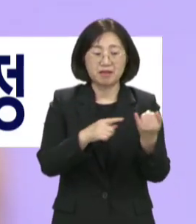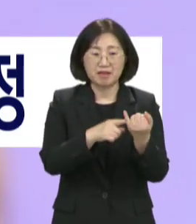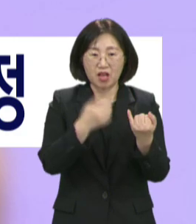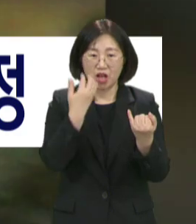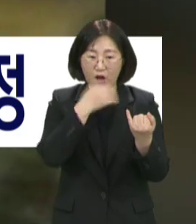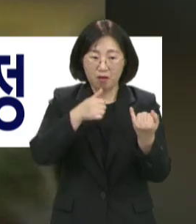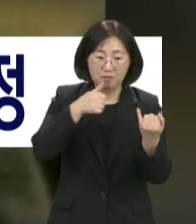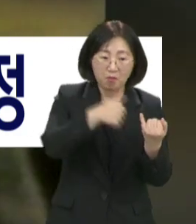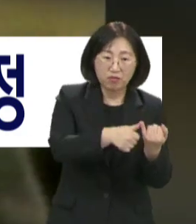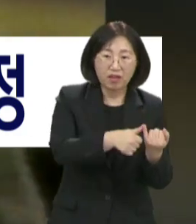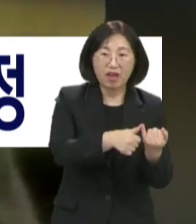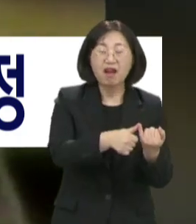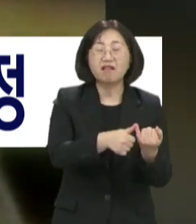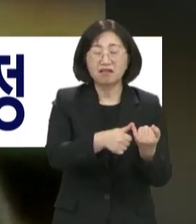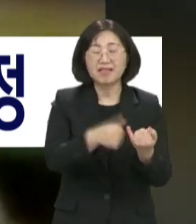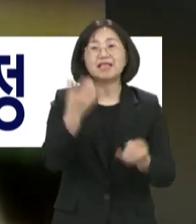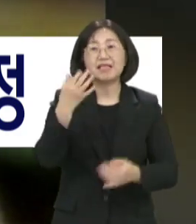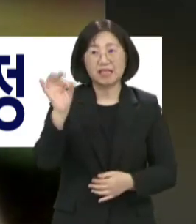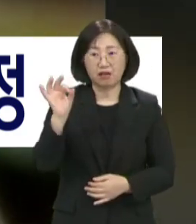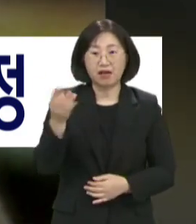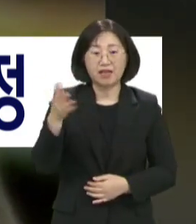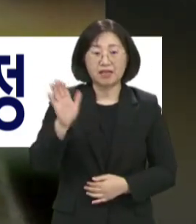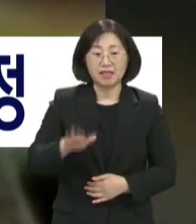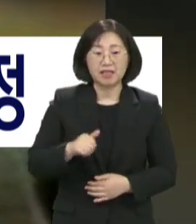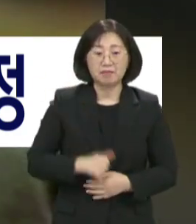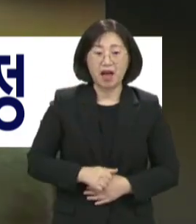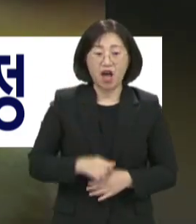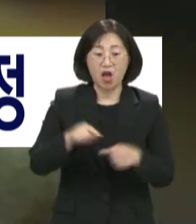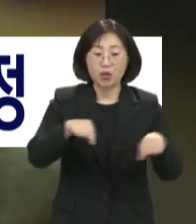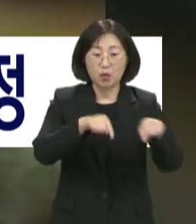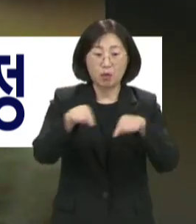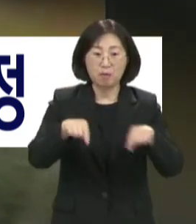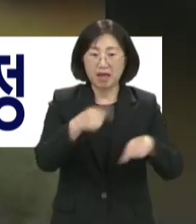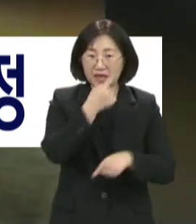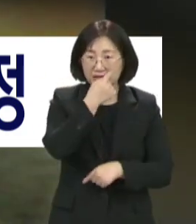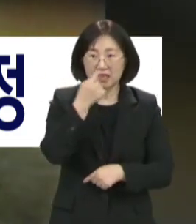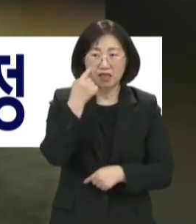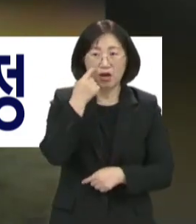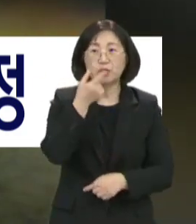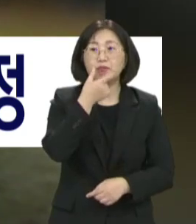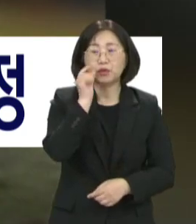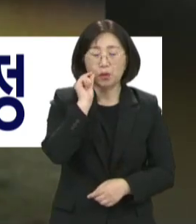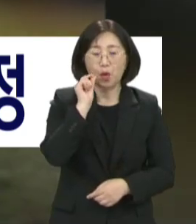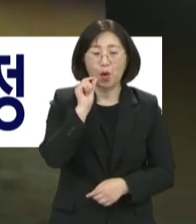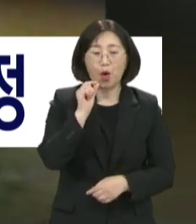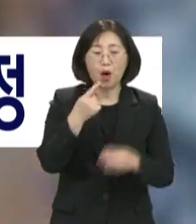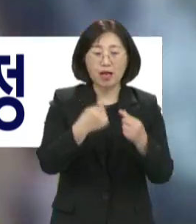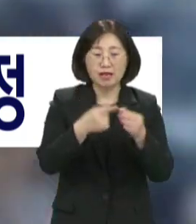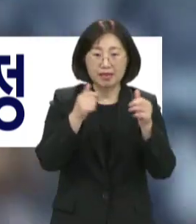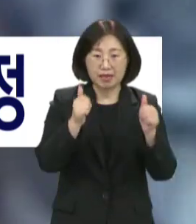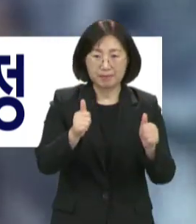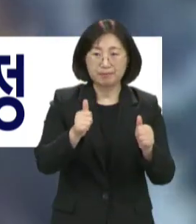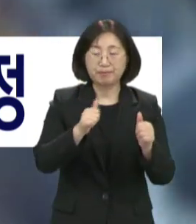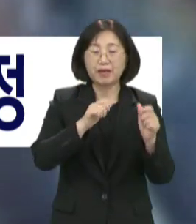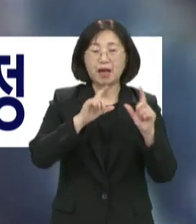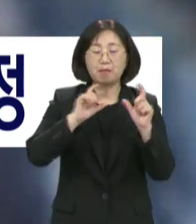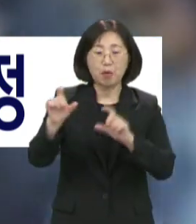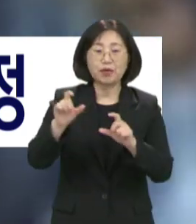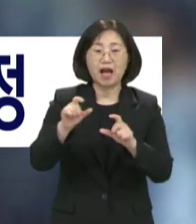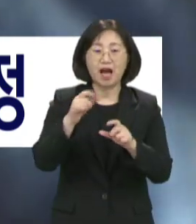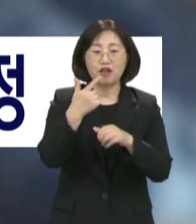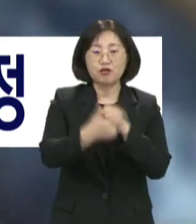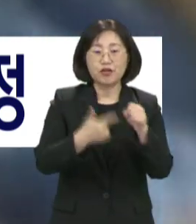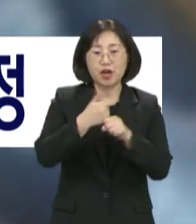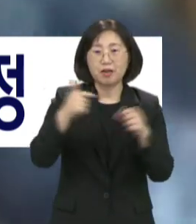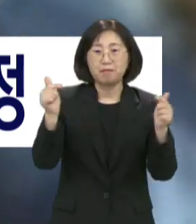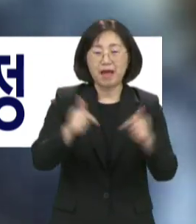피해자들에게 성범죄를 벌인 점은 인정했지만 일부 녹음 파일의 증거 능력이 부족하다며 1심보다 6년이 줄어든 징역